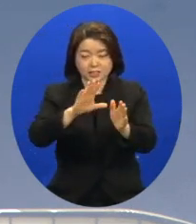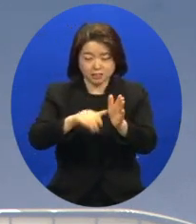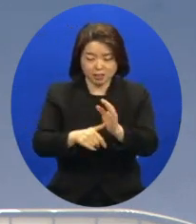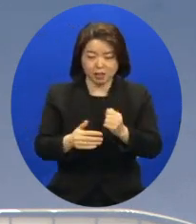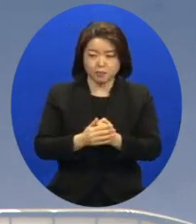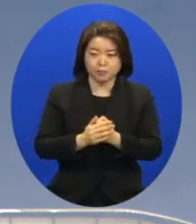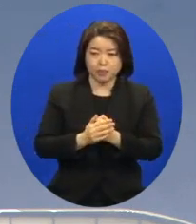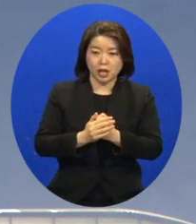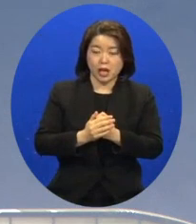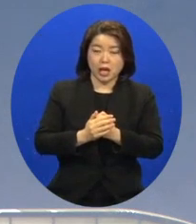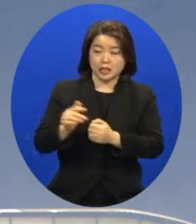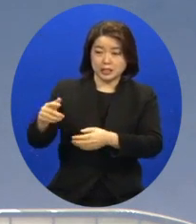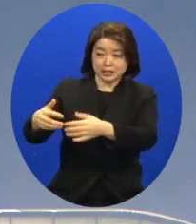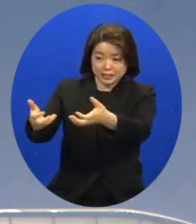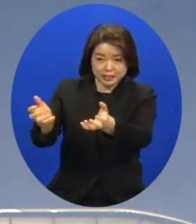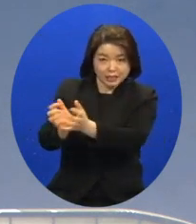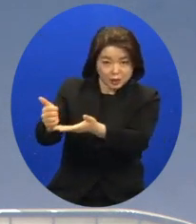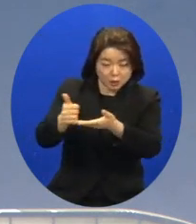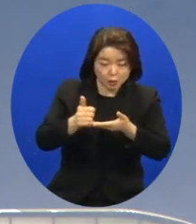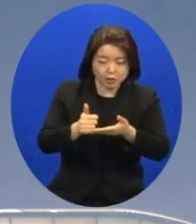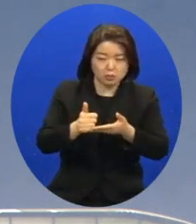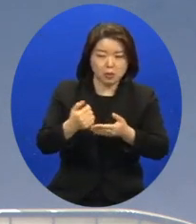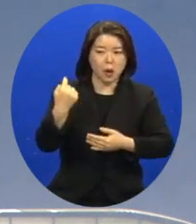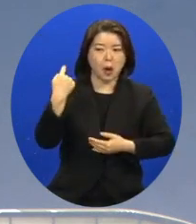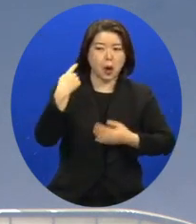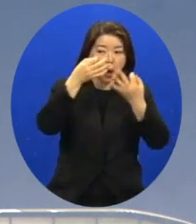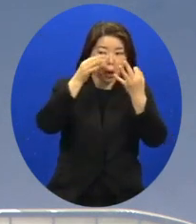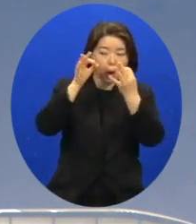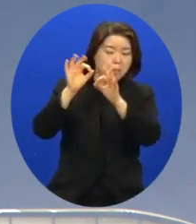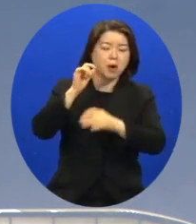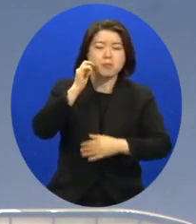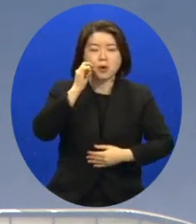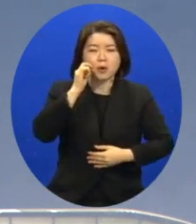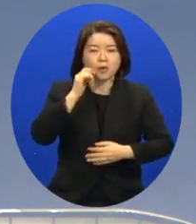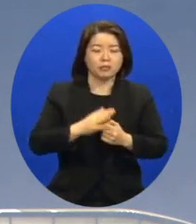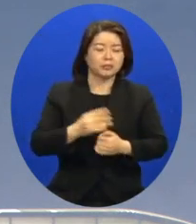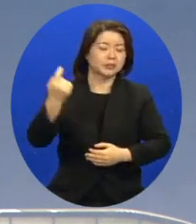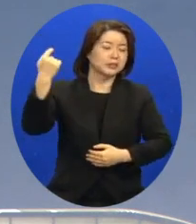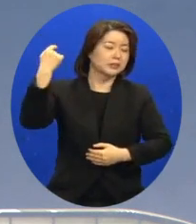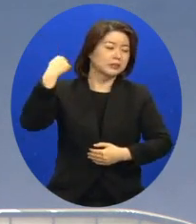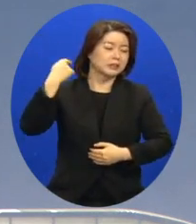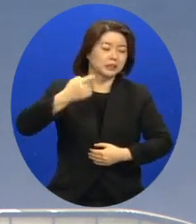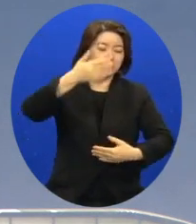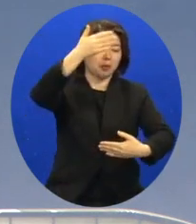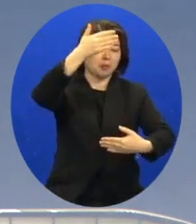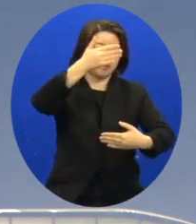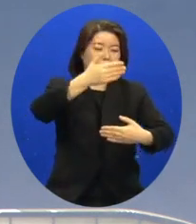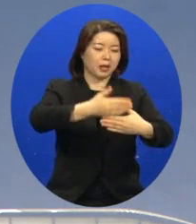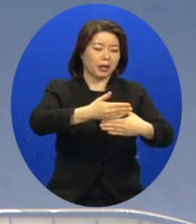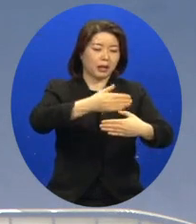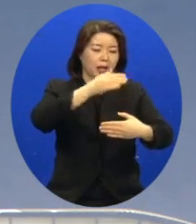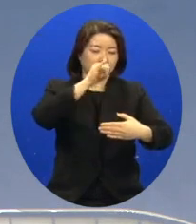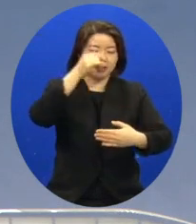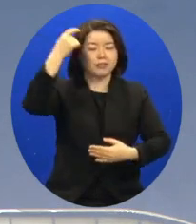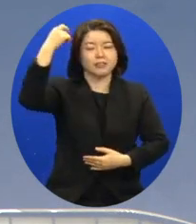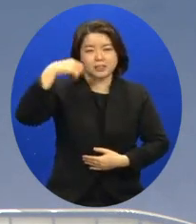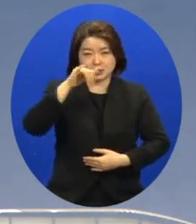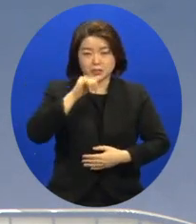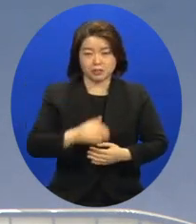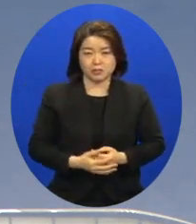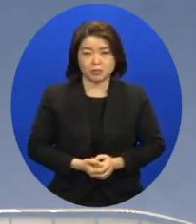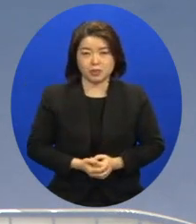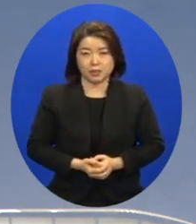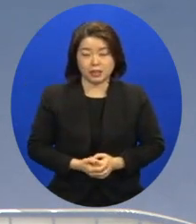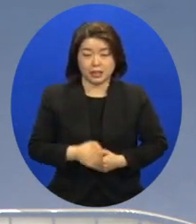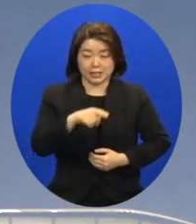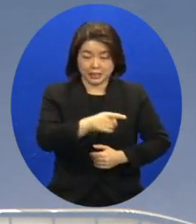뒤돌아볼 엄두도 못 내었다. 등 뒤로 침묵의 벽이 있음을 느꼈다. 자, 그 일이